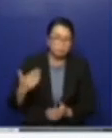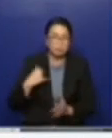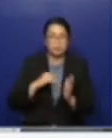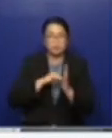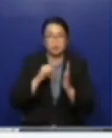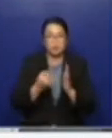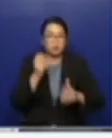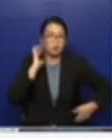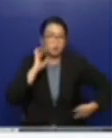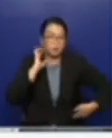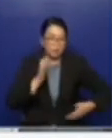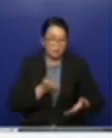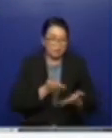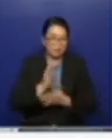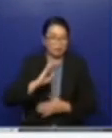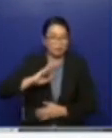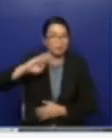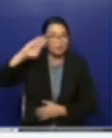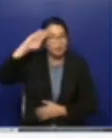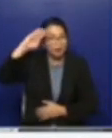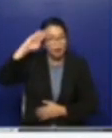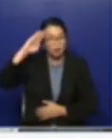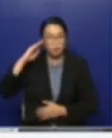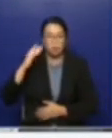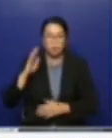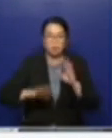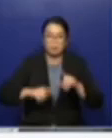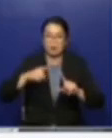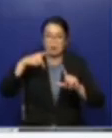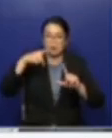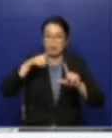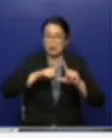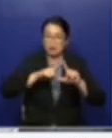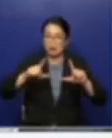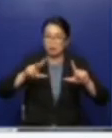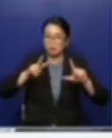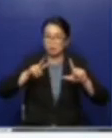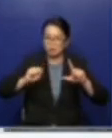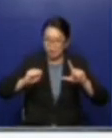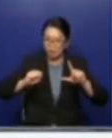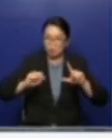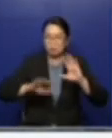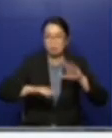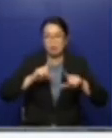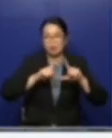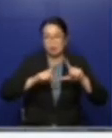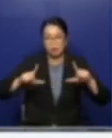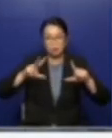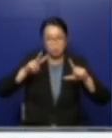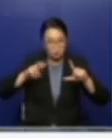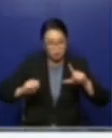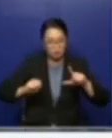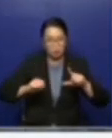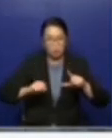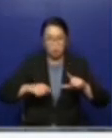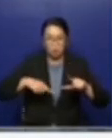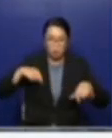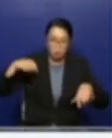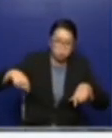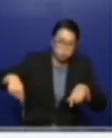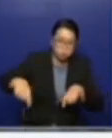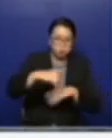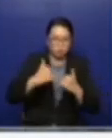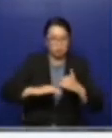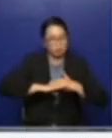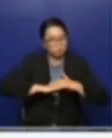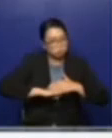ทหารไม่น้อยกว่า 1,000 เอ้ย 1 ล้าน 2 แสนไร่เป็นที่รบวันนี้ที่มันเตียนหมดแล้วครับท่